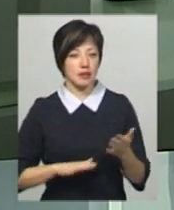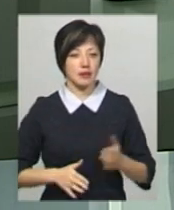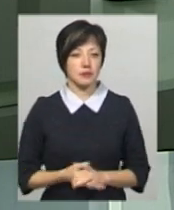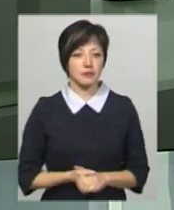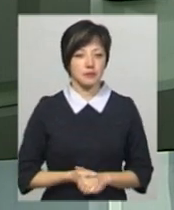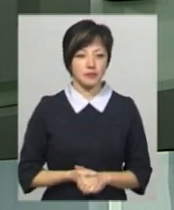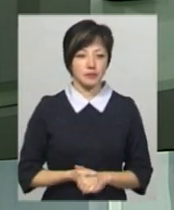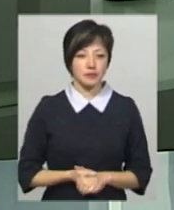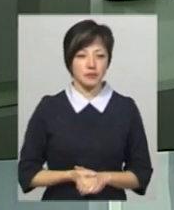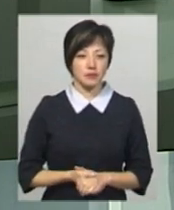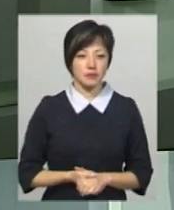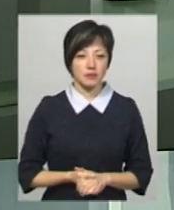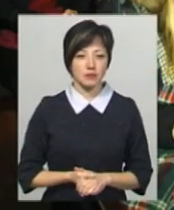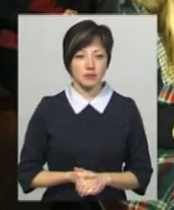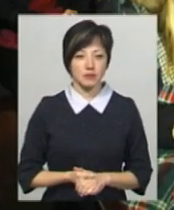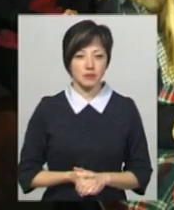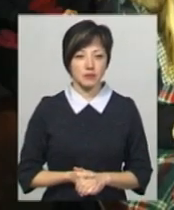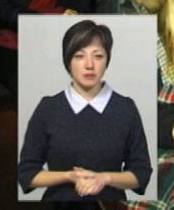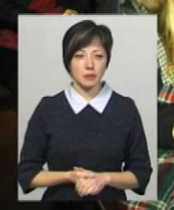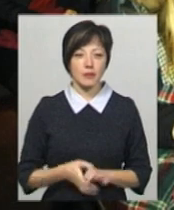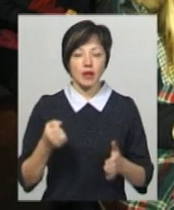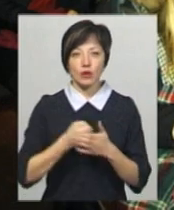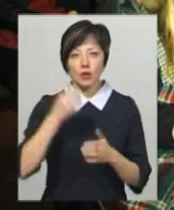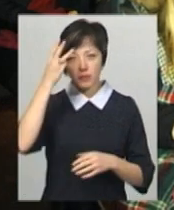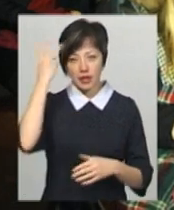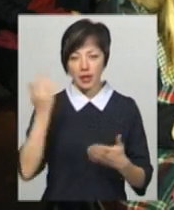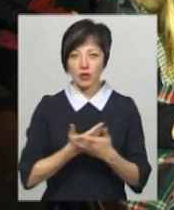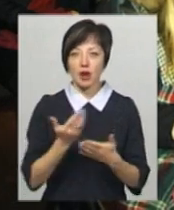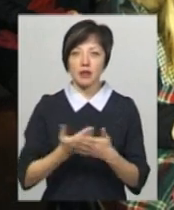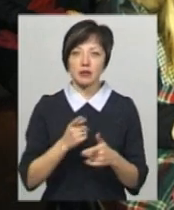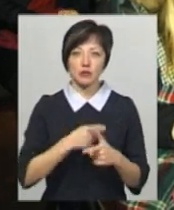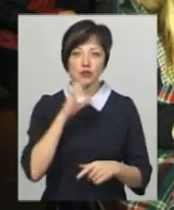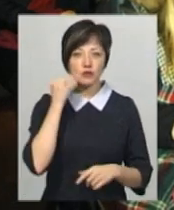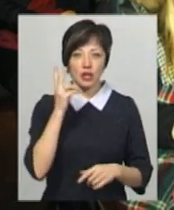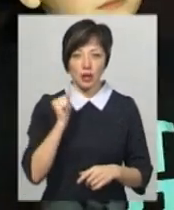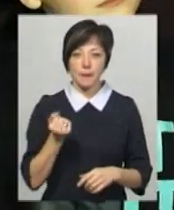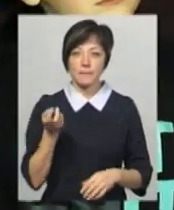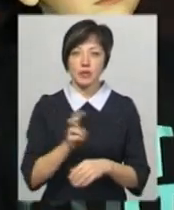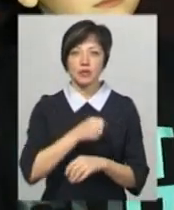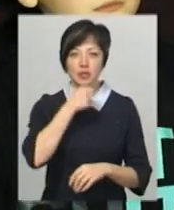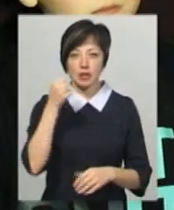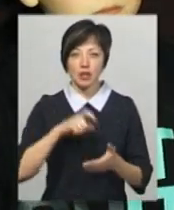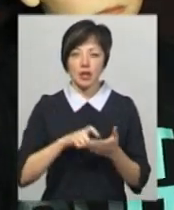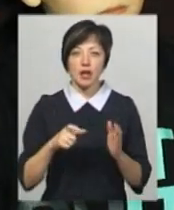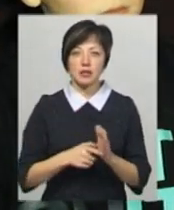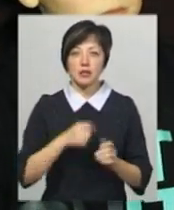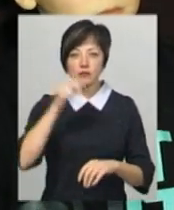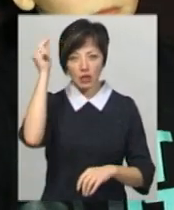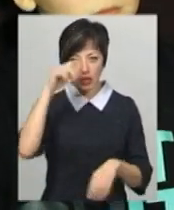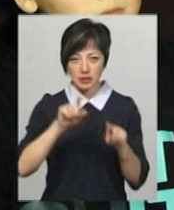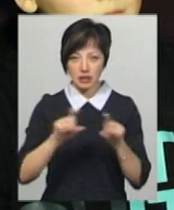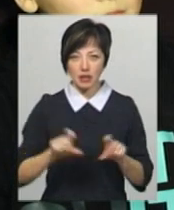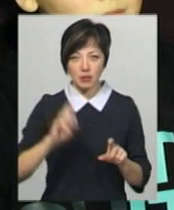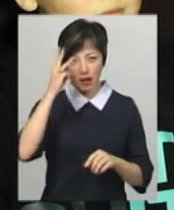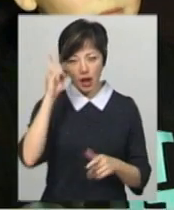Лесі Боровець. До Хмельницького кінотеатру імені Тараса Шевченка прийшли старшокласники з навчальних закладів обласного